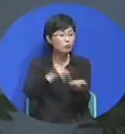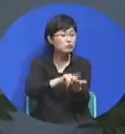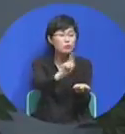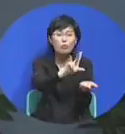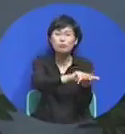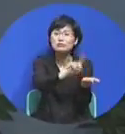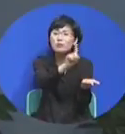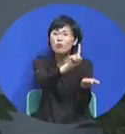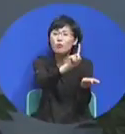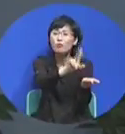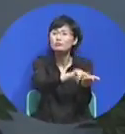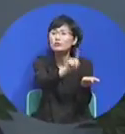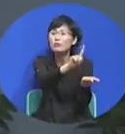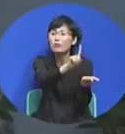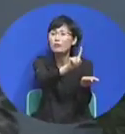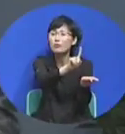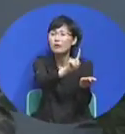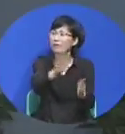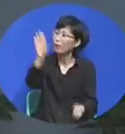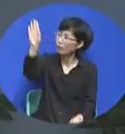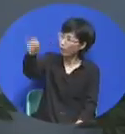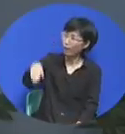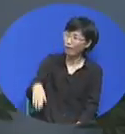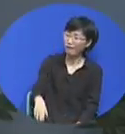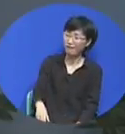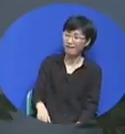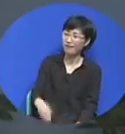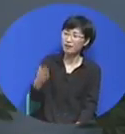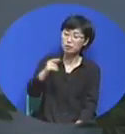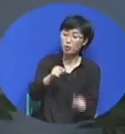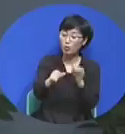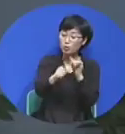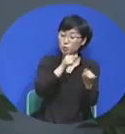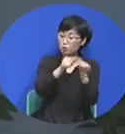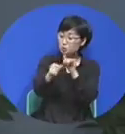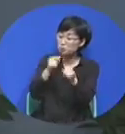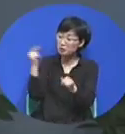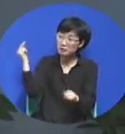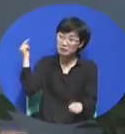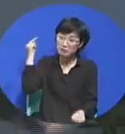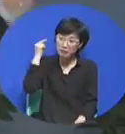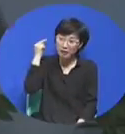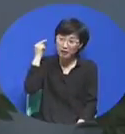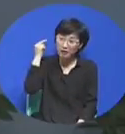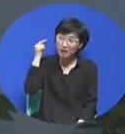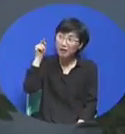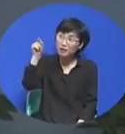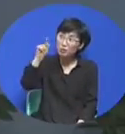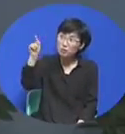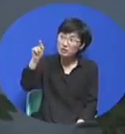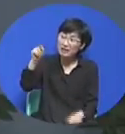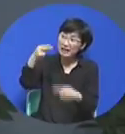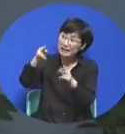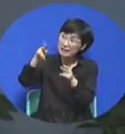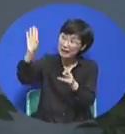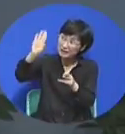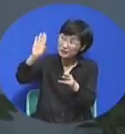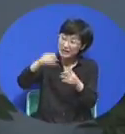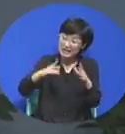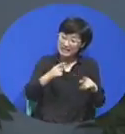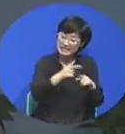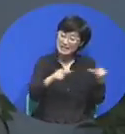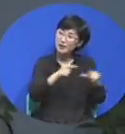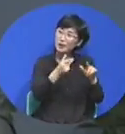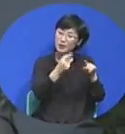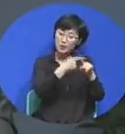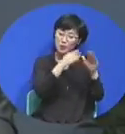그랬어요. And I said, well, what's the problem? 아, 근데 말이야, 들리는 소문에. 뭐 다시 들어오려고 한다며 이러더라고요. And he was saying,